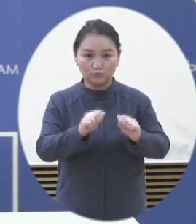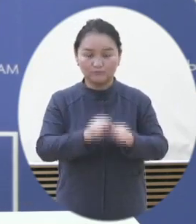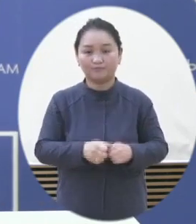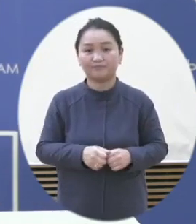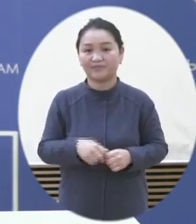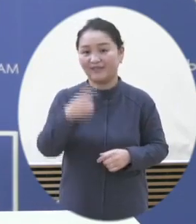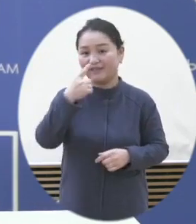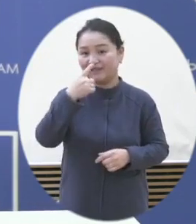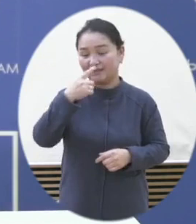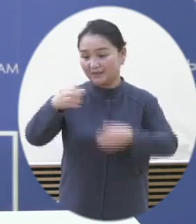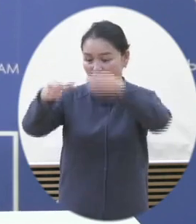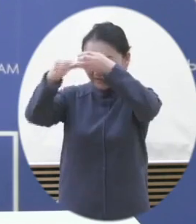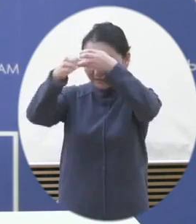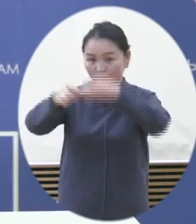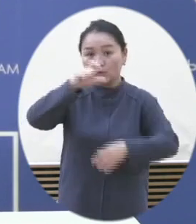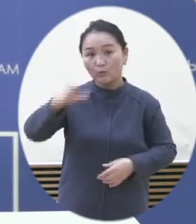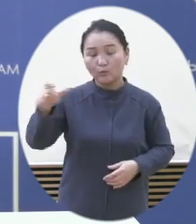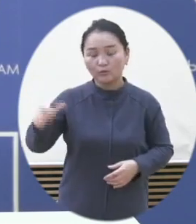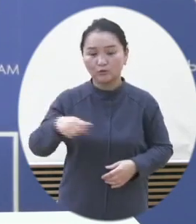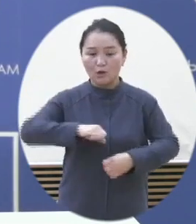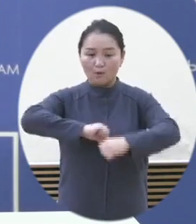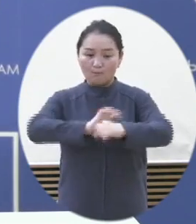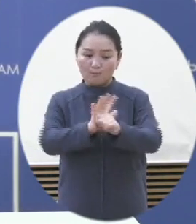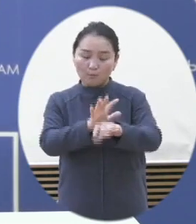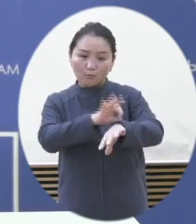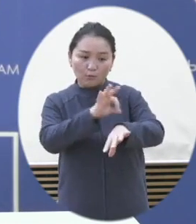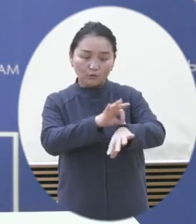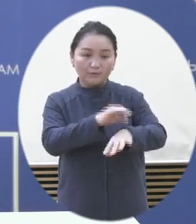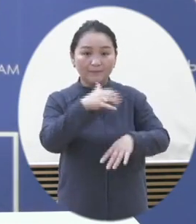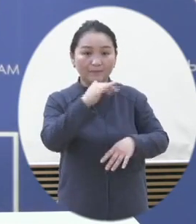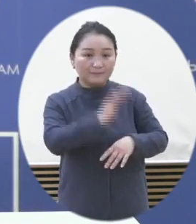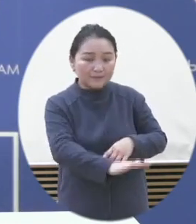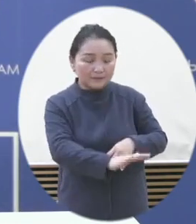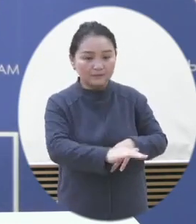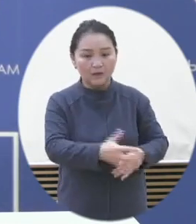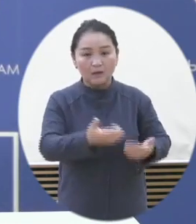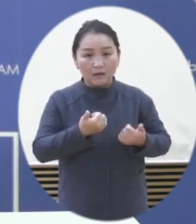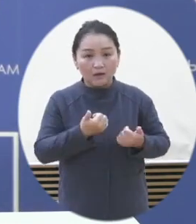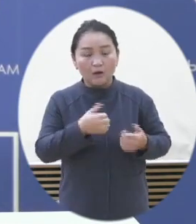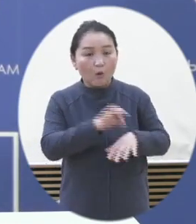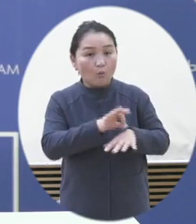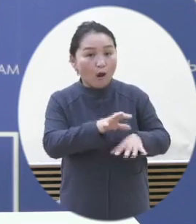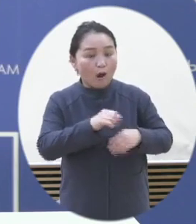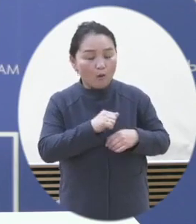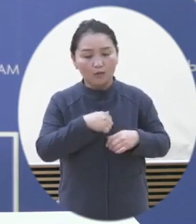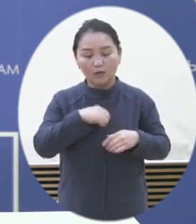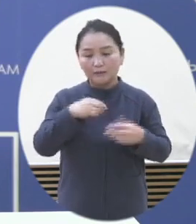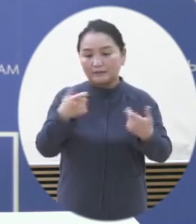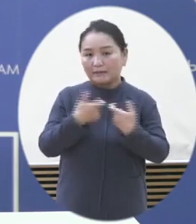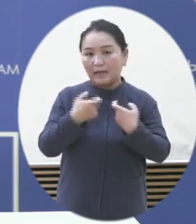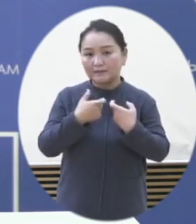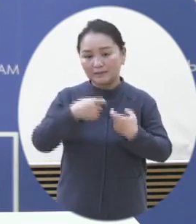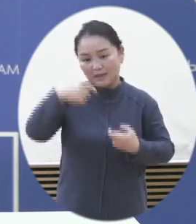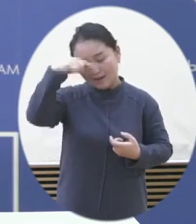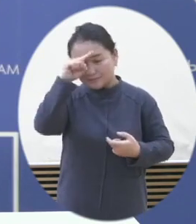хүүхэд COVID-19-ийн халдвар аван хүндэрсэн үед хийх одоо тохиромжтой эмчилгээг бол судалж байна. За одоогийн